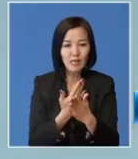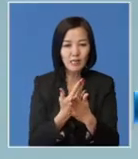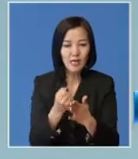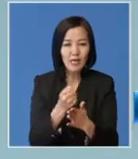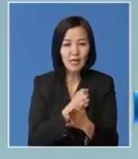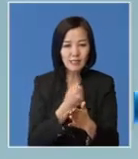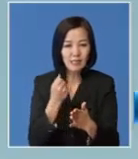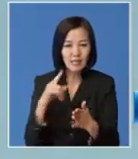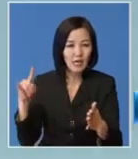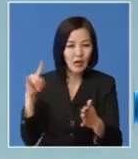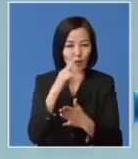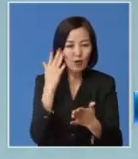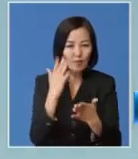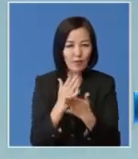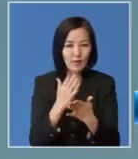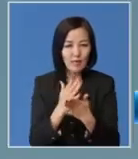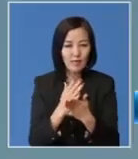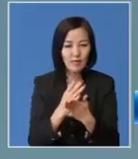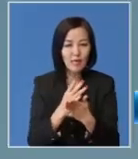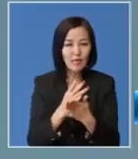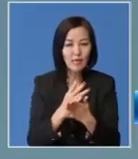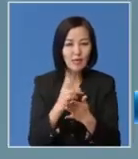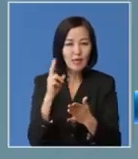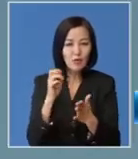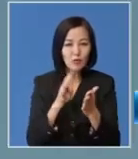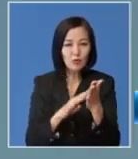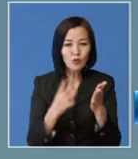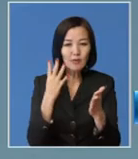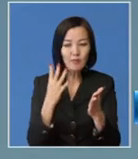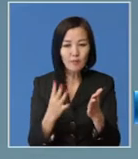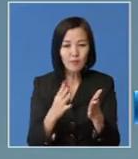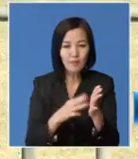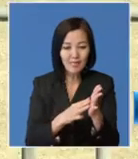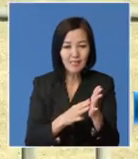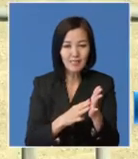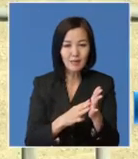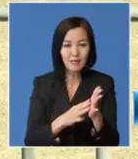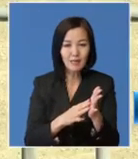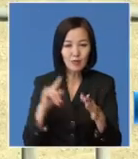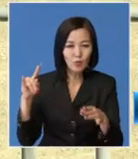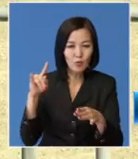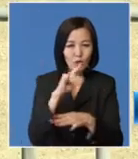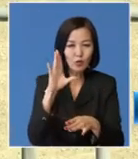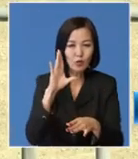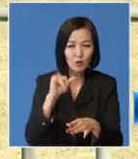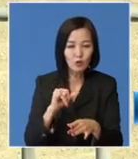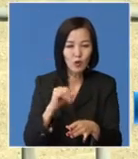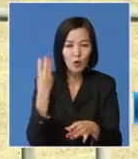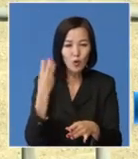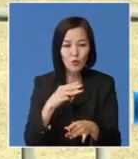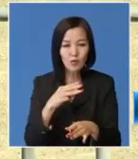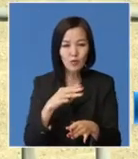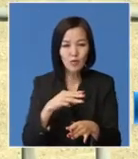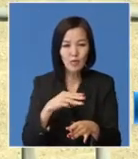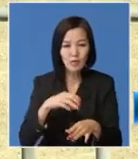бар. Мәселен, жаңарған С-295 деп аталатын әскери көліктік ұшақ пен Су-30 бомбалаушы